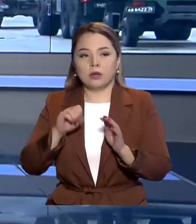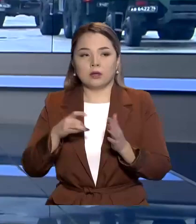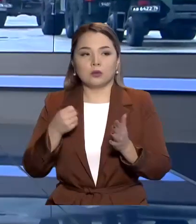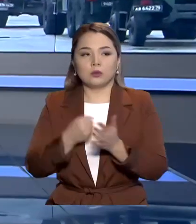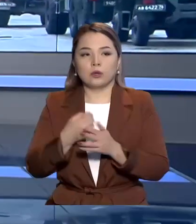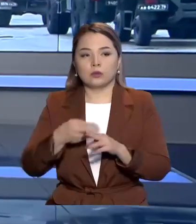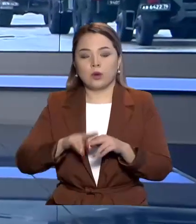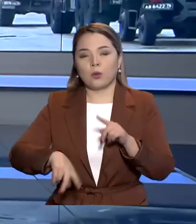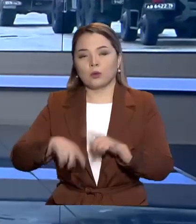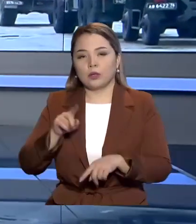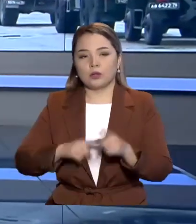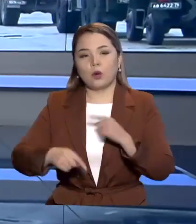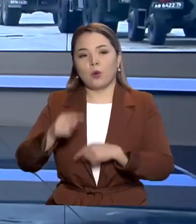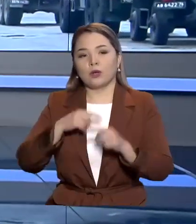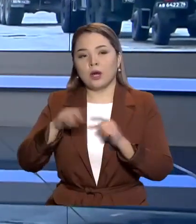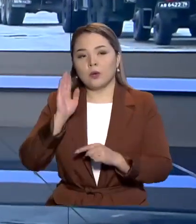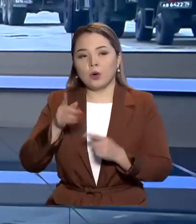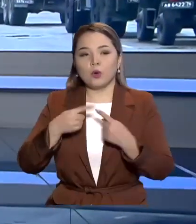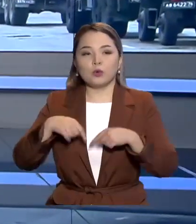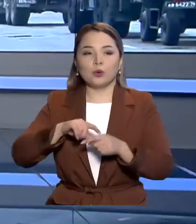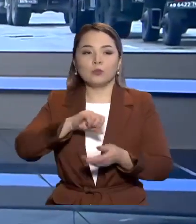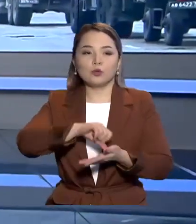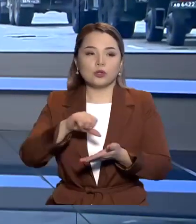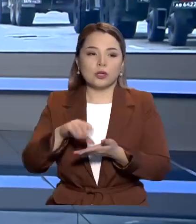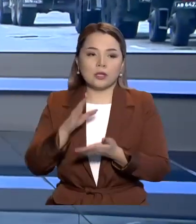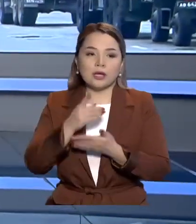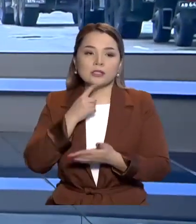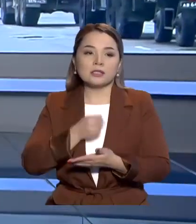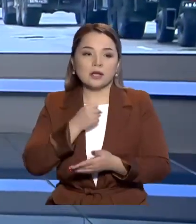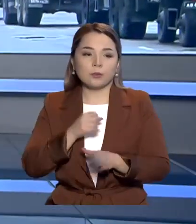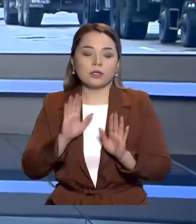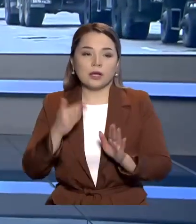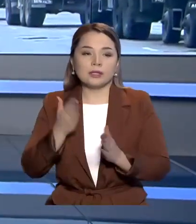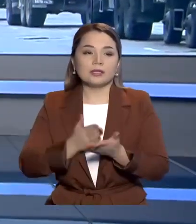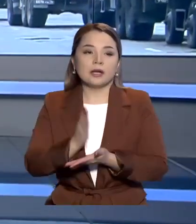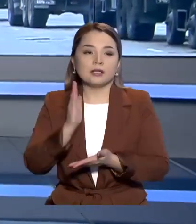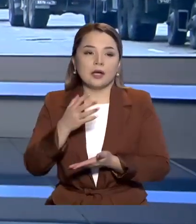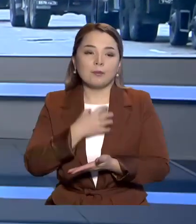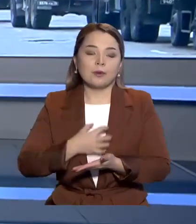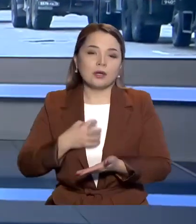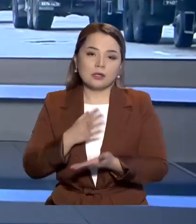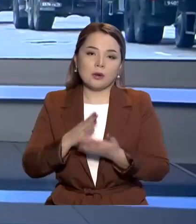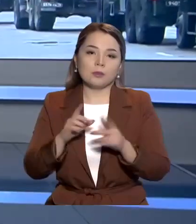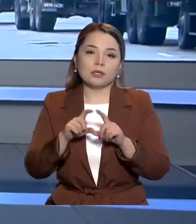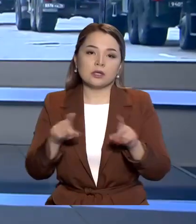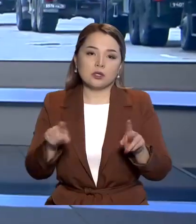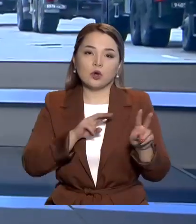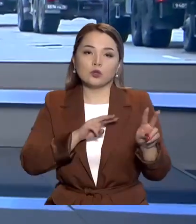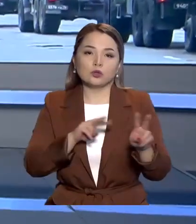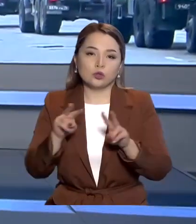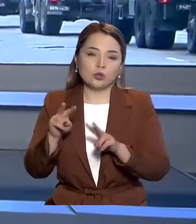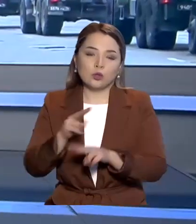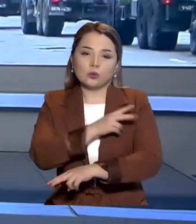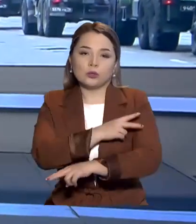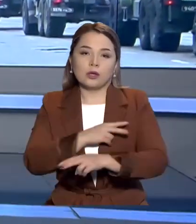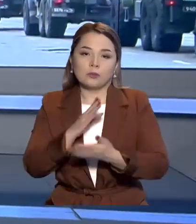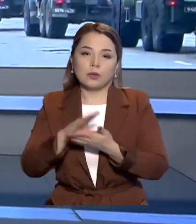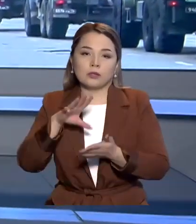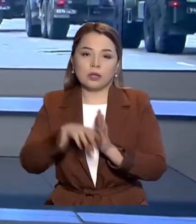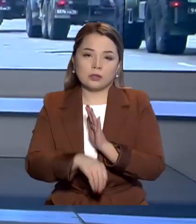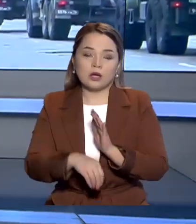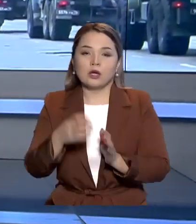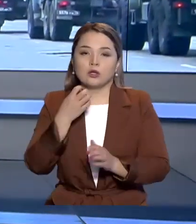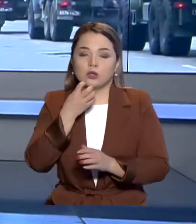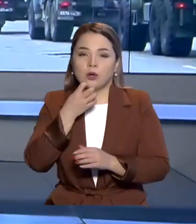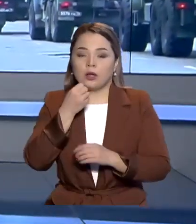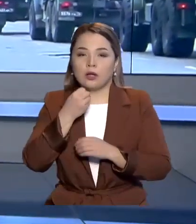толықтай отандарына оралады. Ұйымға мүше елдердің сарбаздары тек стратегиялық маңызды нысандарды күзетуге келген. Олар жылу электр